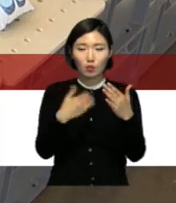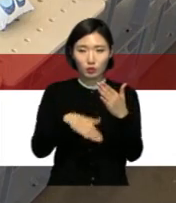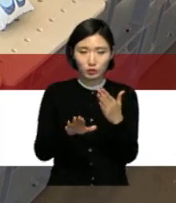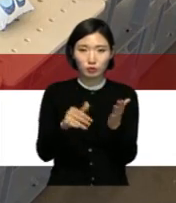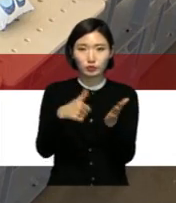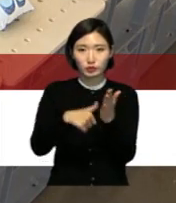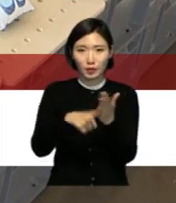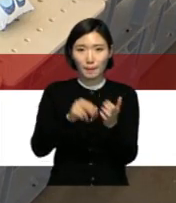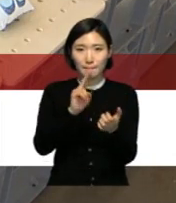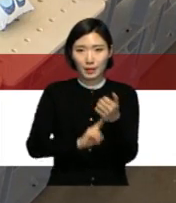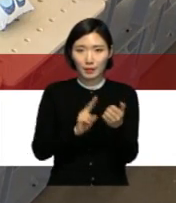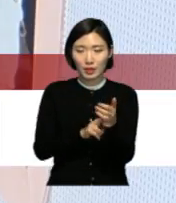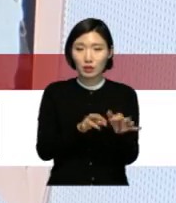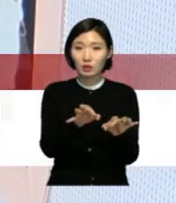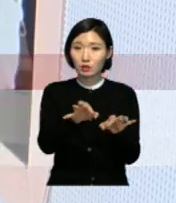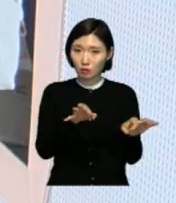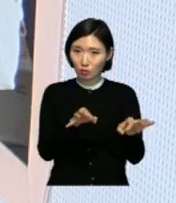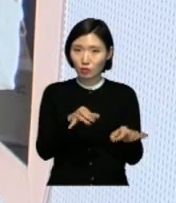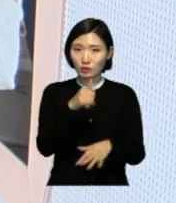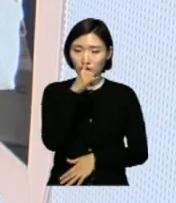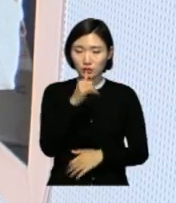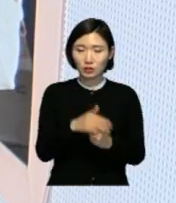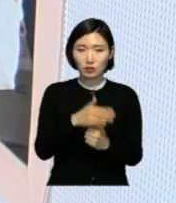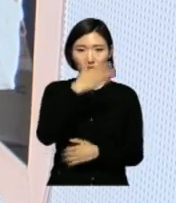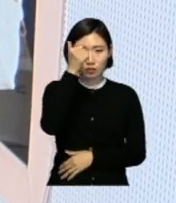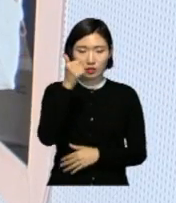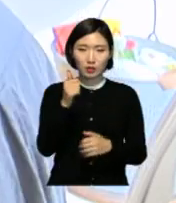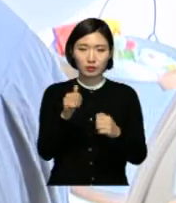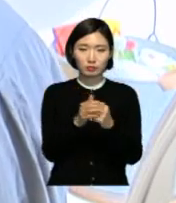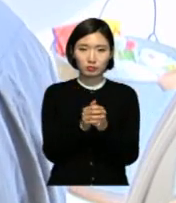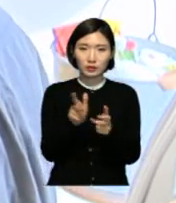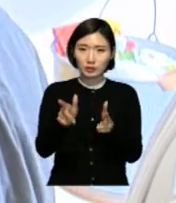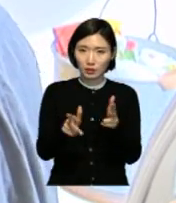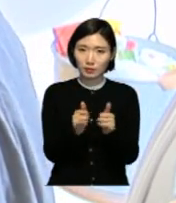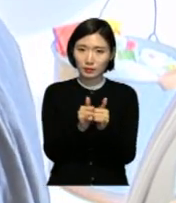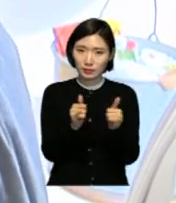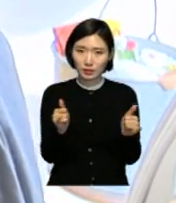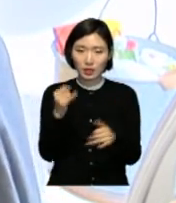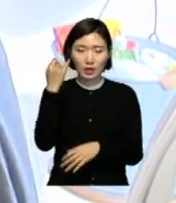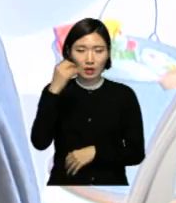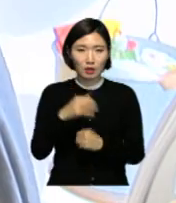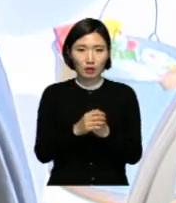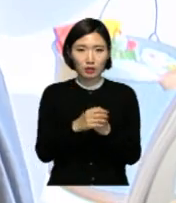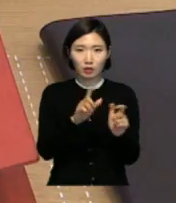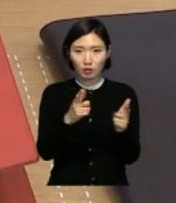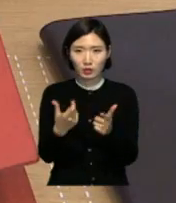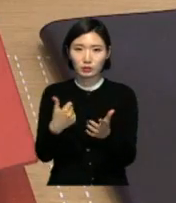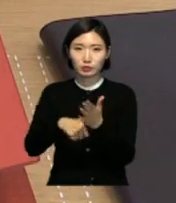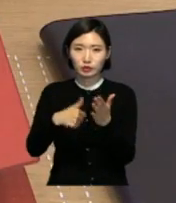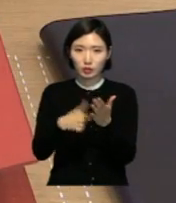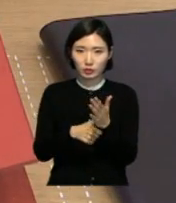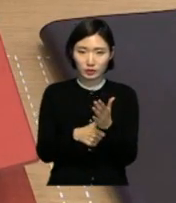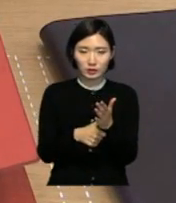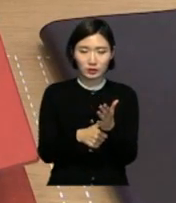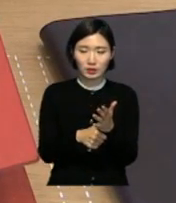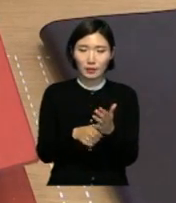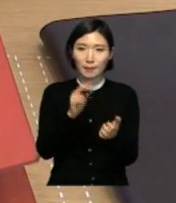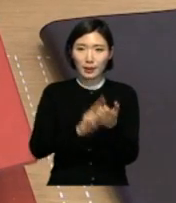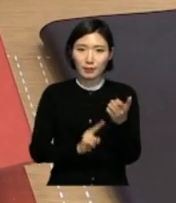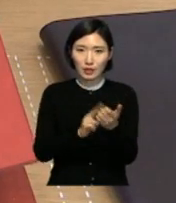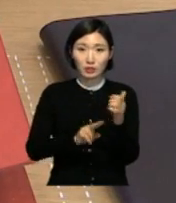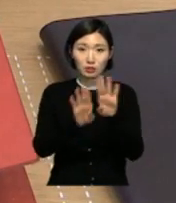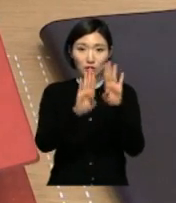제품을 파는 상점이 있습니다. 또 청년 사업가들이 사업 아이템을 실험하고 상업화하는 열린 공간도